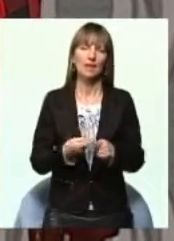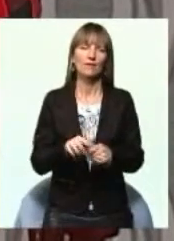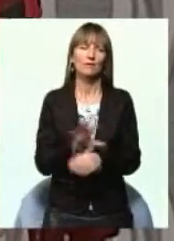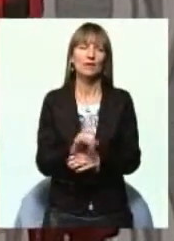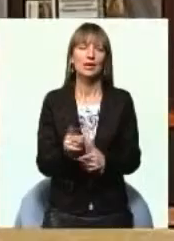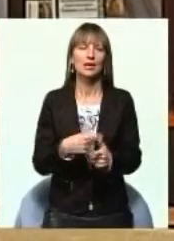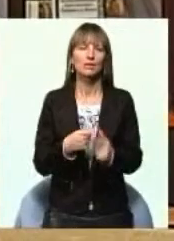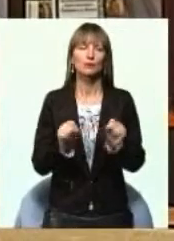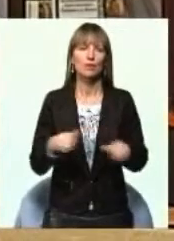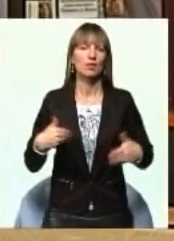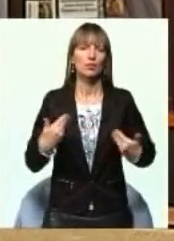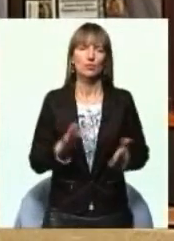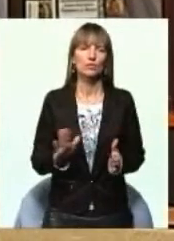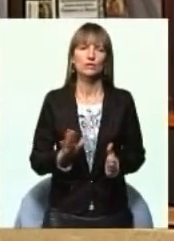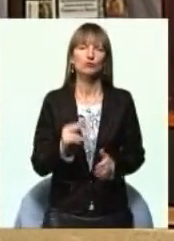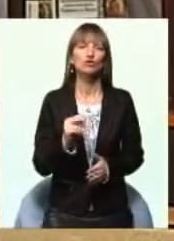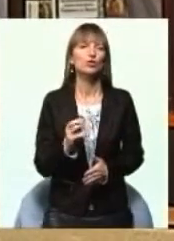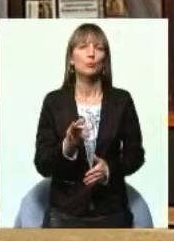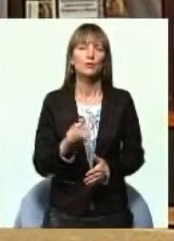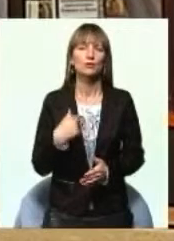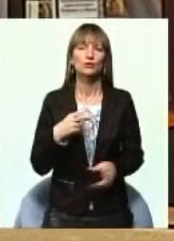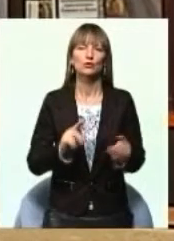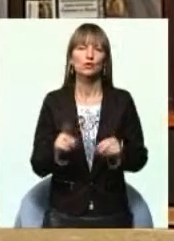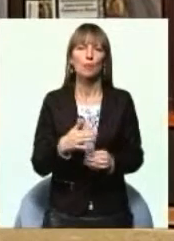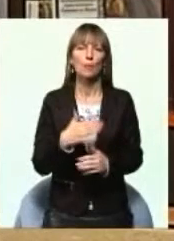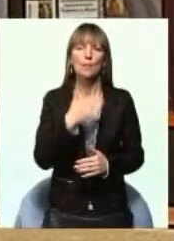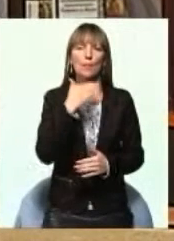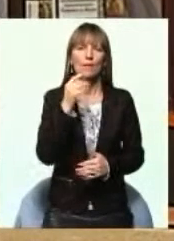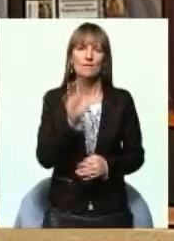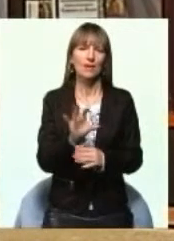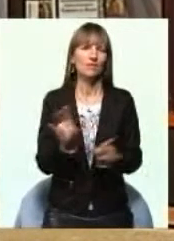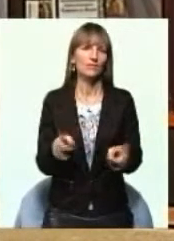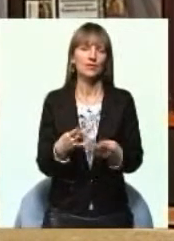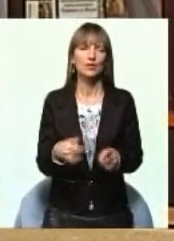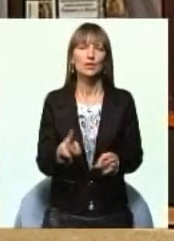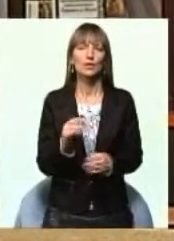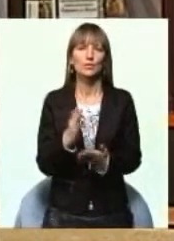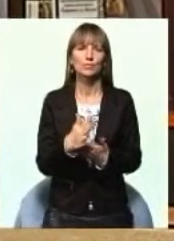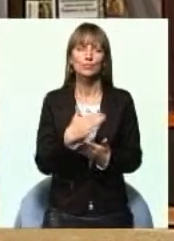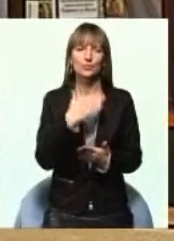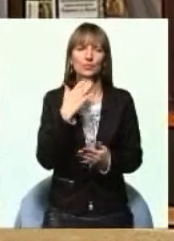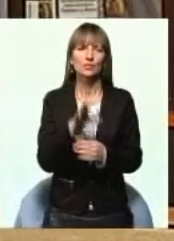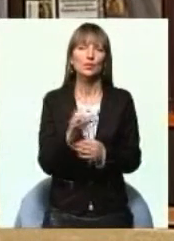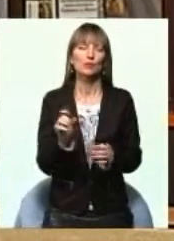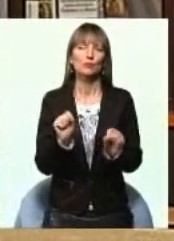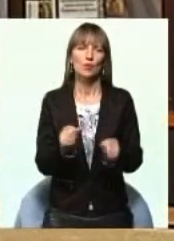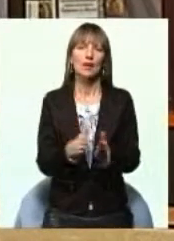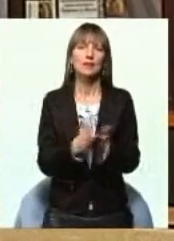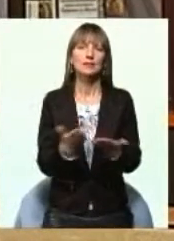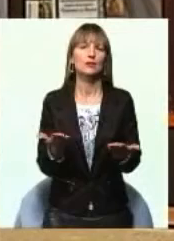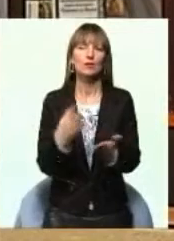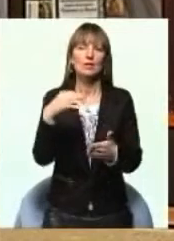фотографії, чи, можливо, не корисні чимось? Ну, я вважаю, що більшість – ні, але є фотографії, які навіть можуть розкрити суть якусь. То,